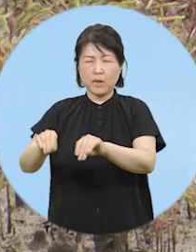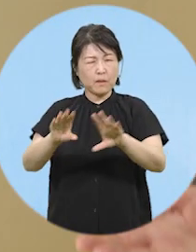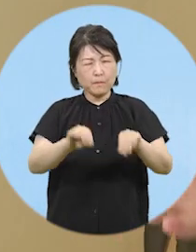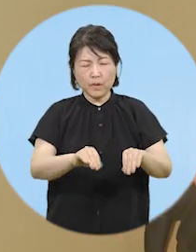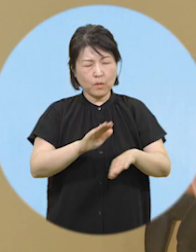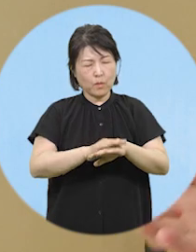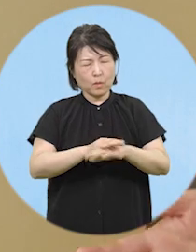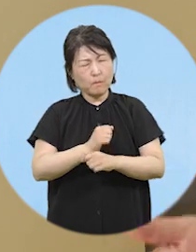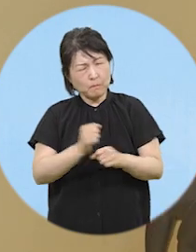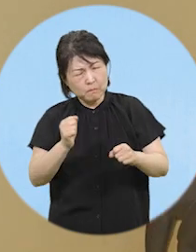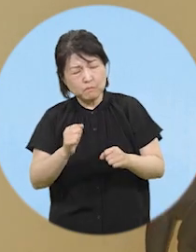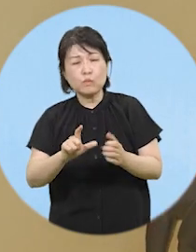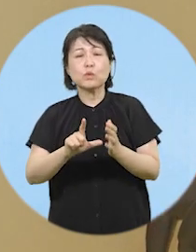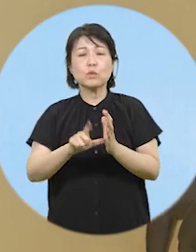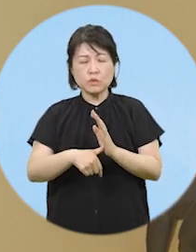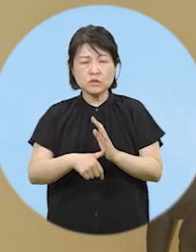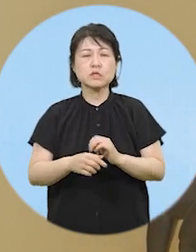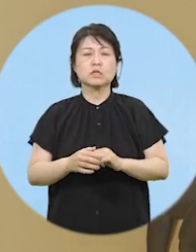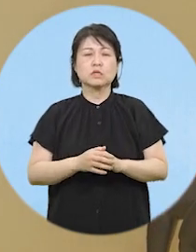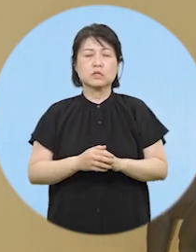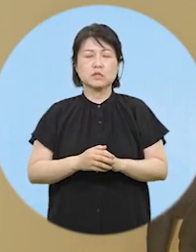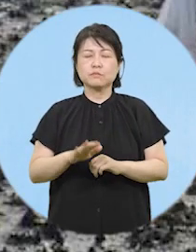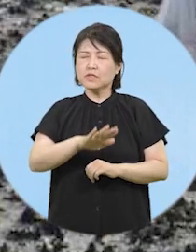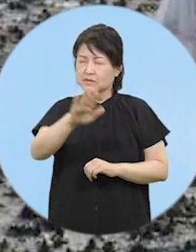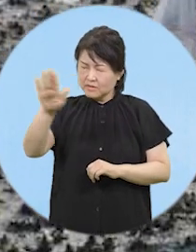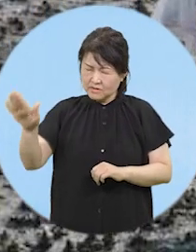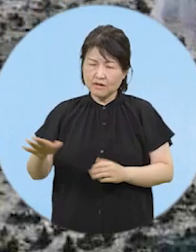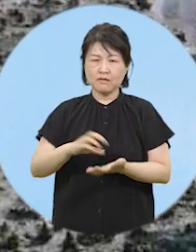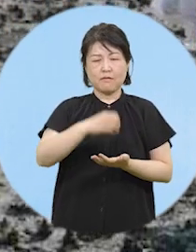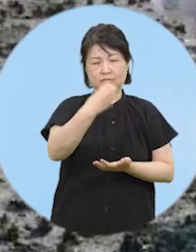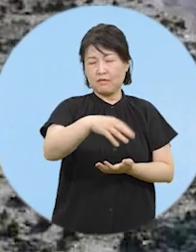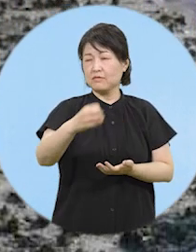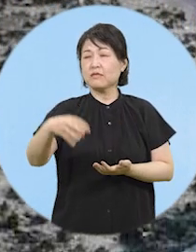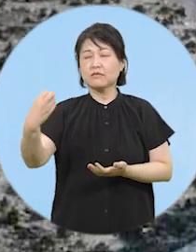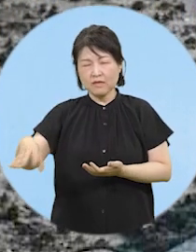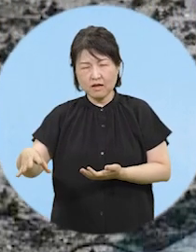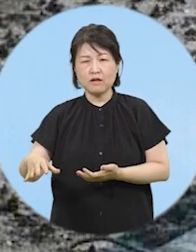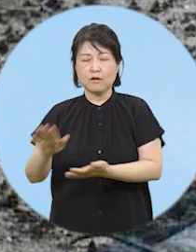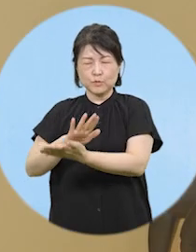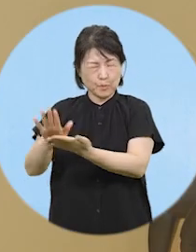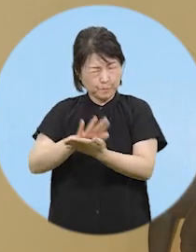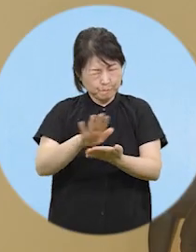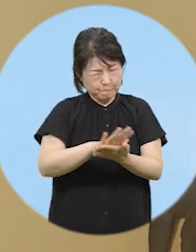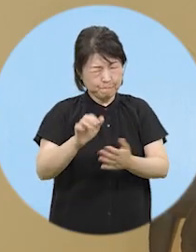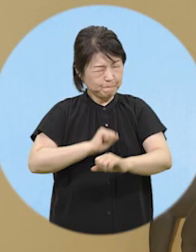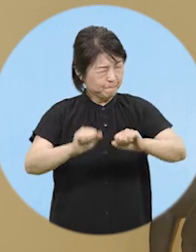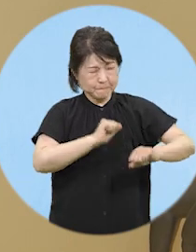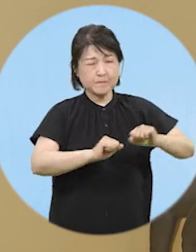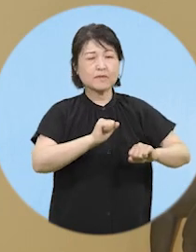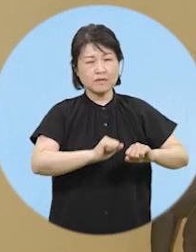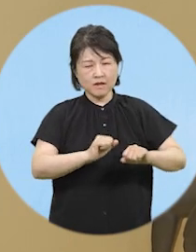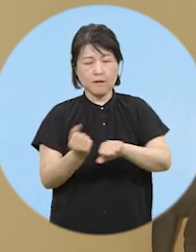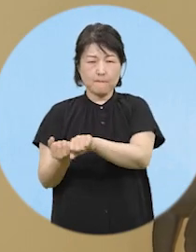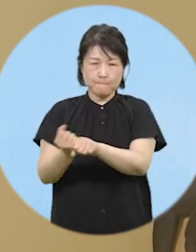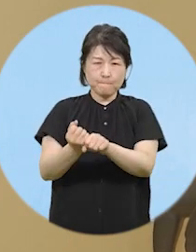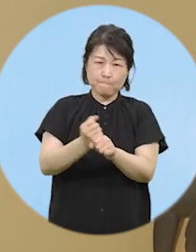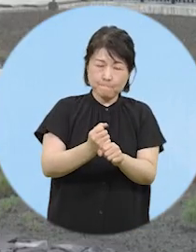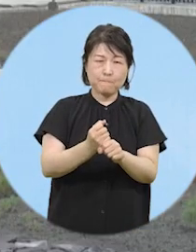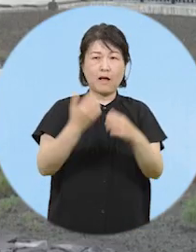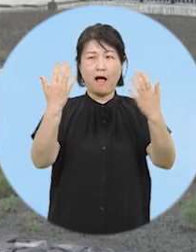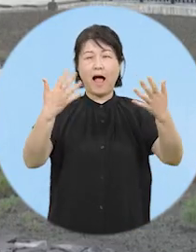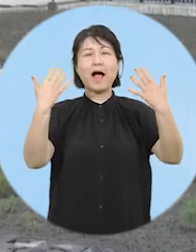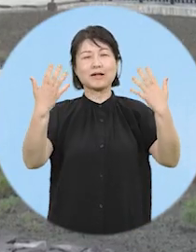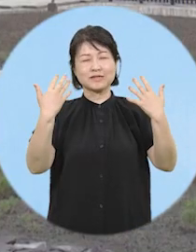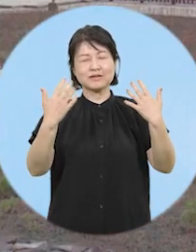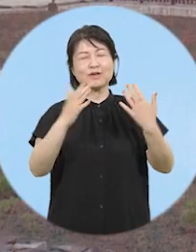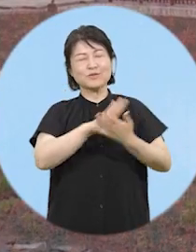七面草がなかなか育たなくなった時に、みんなで種を植えたりいろんなことをすることによって、今徐々に七面草が秋になると美